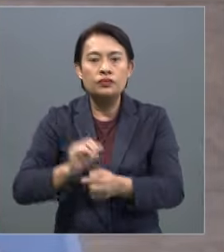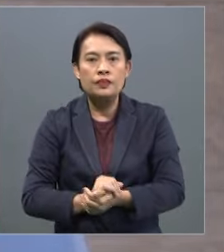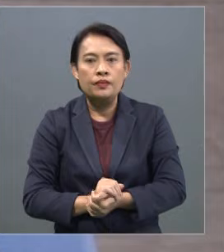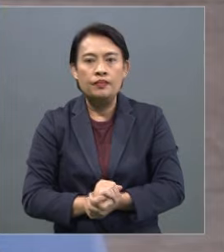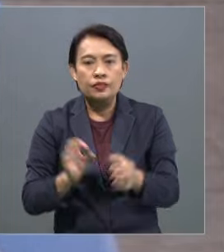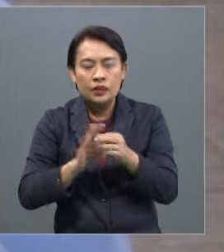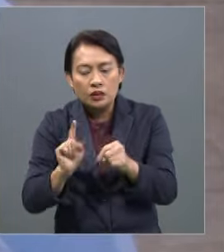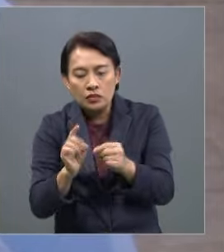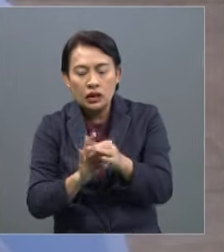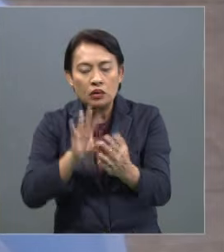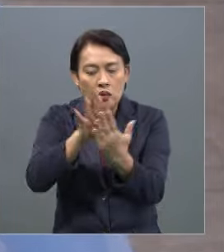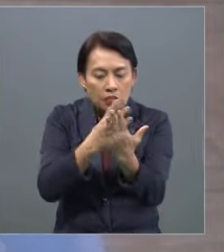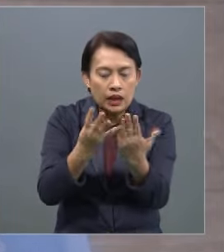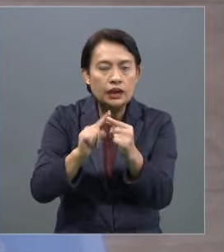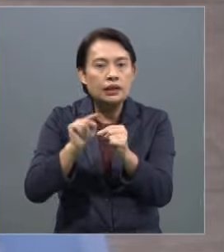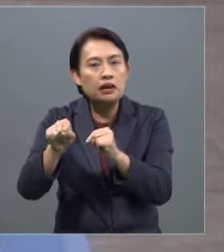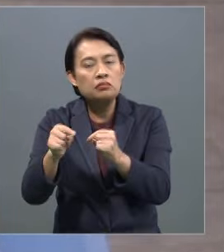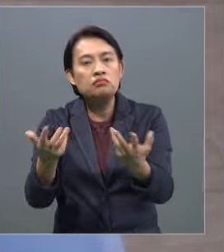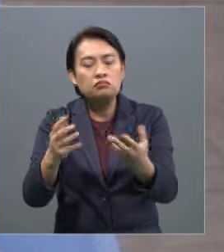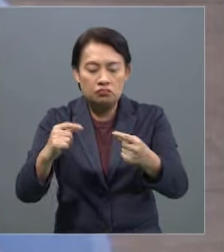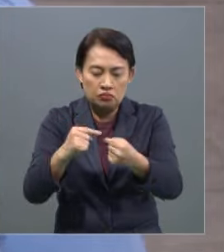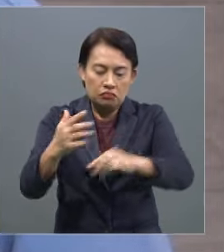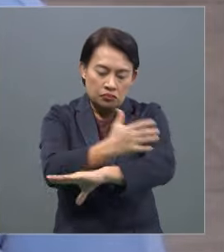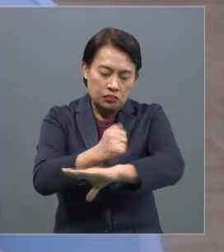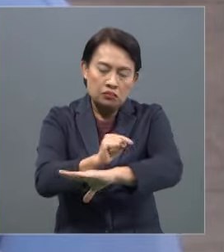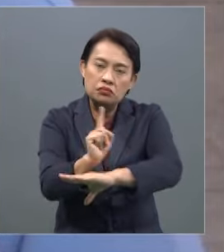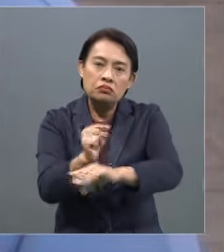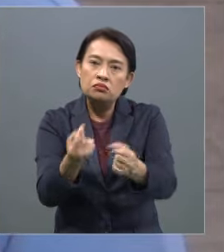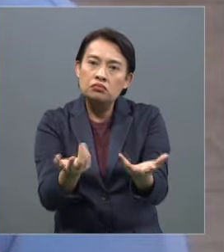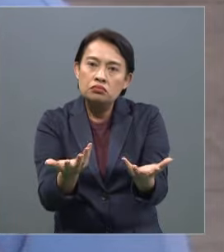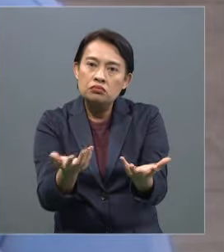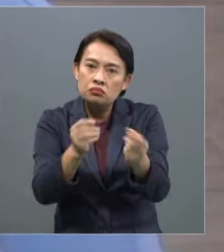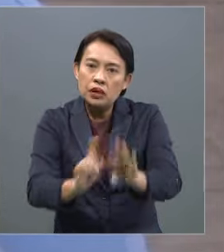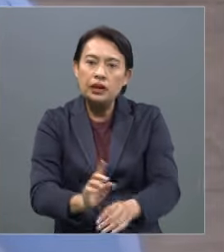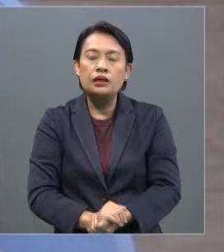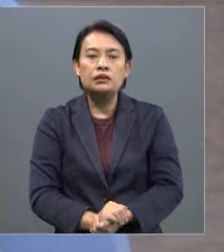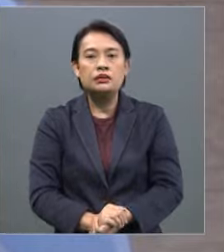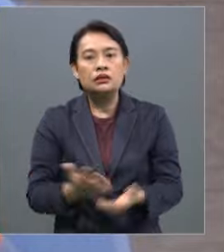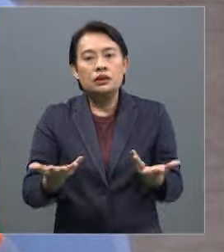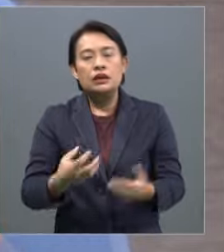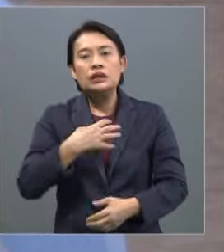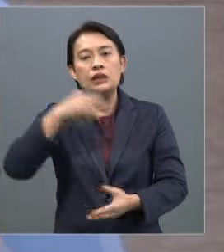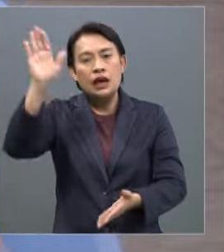strategyต่างหรือยุทธศาสตร์ต่างๆในทางการเมืองมากน้อยแค่ไหนนะครับหรือสุดท้ายอาจจะเป็นแค่อยากกลับบ้านก็ได้